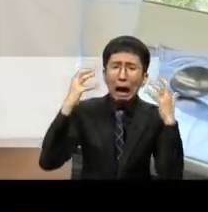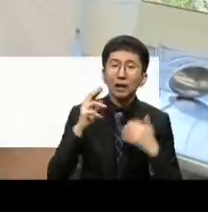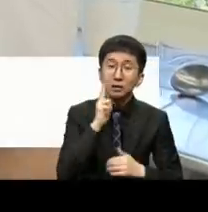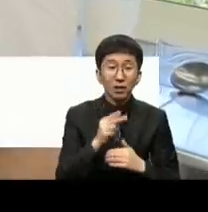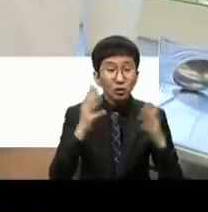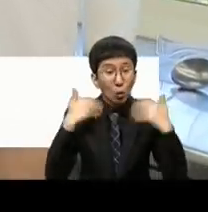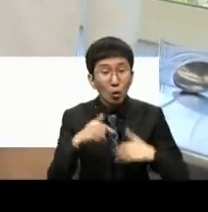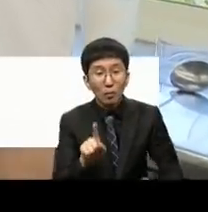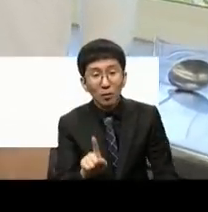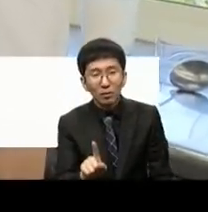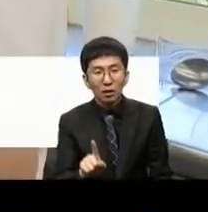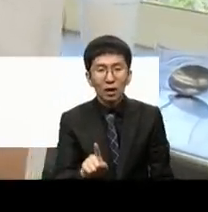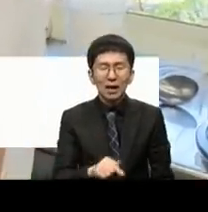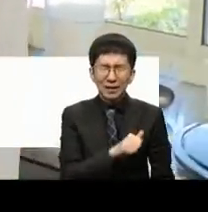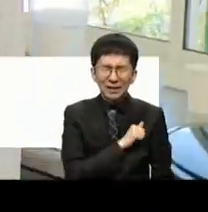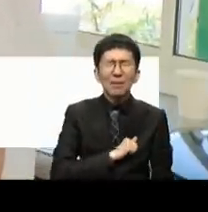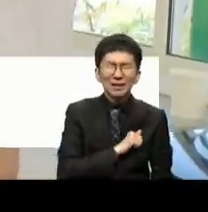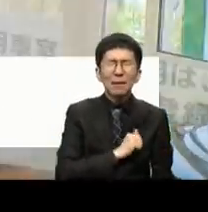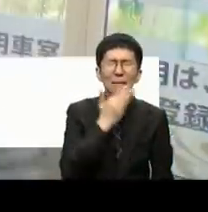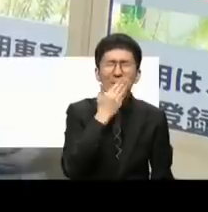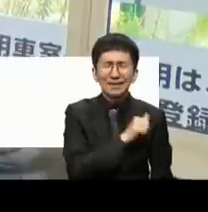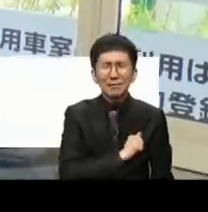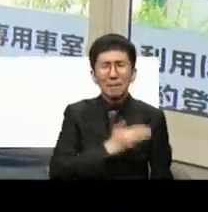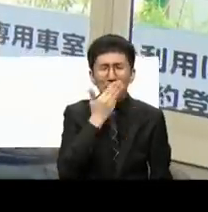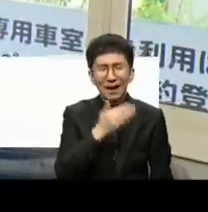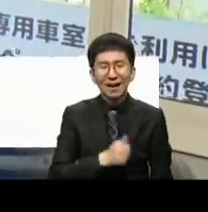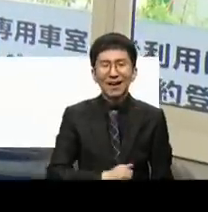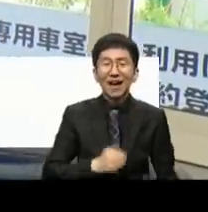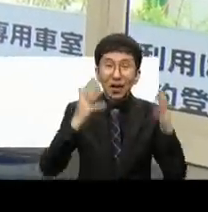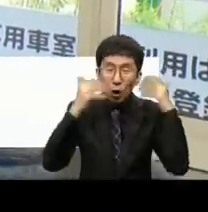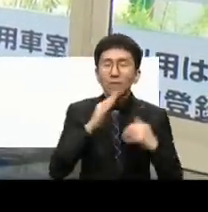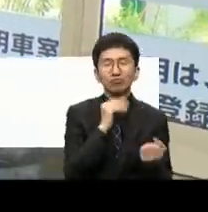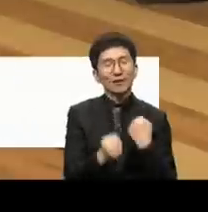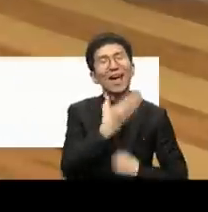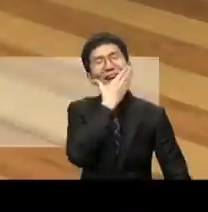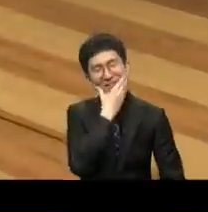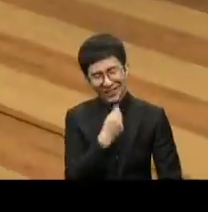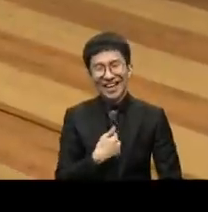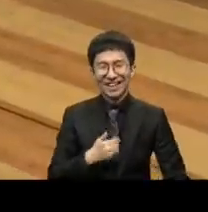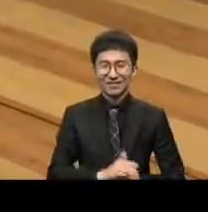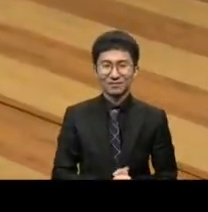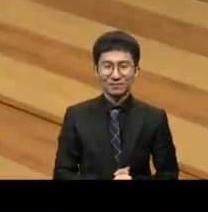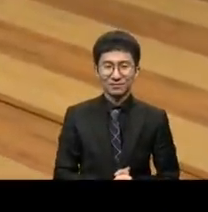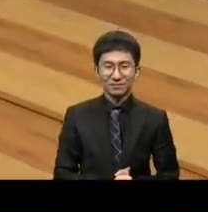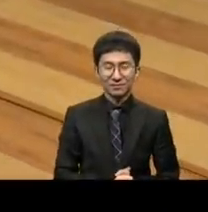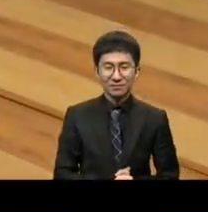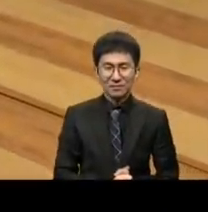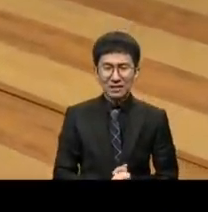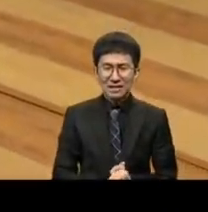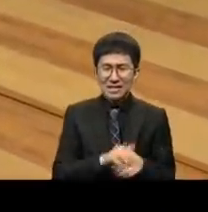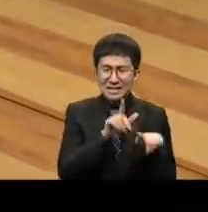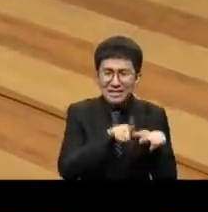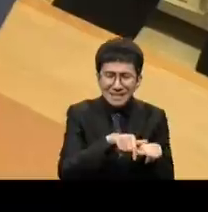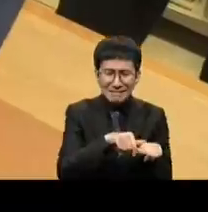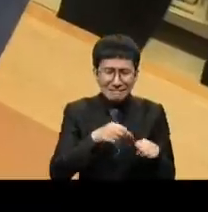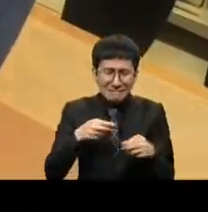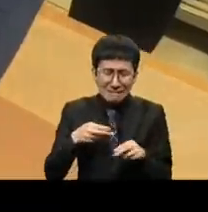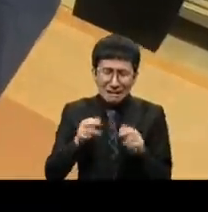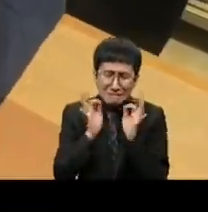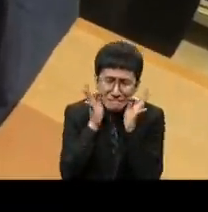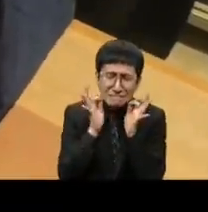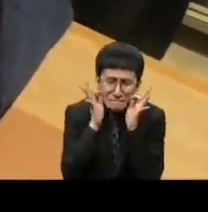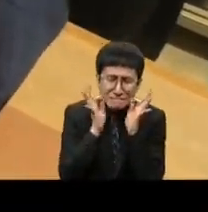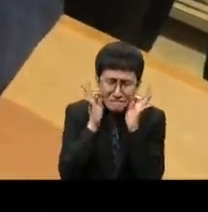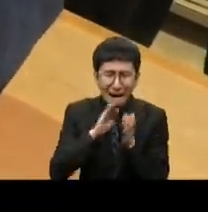얼마나 더워요? 참을 만큼 더워요. 더워도 예. 그래도 행복해요. 분초를 다퉈 만든 도시락은